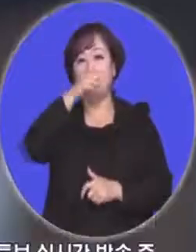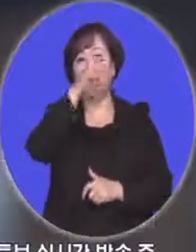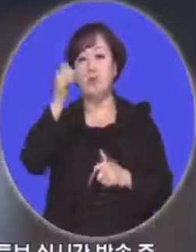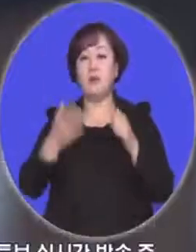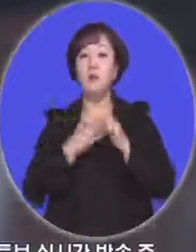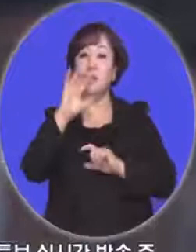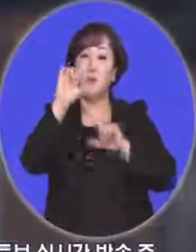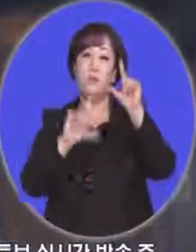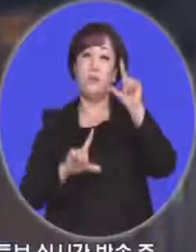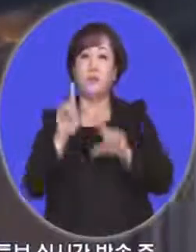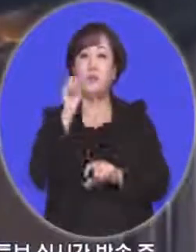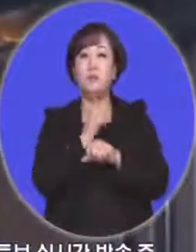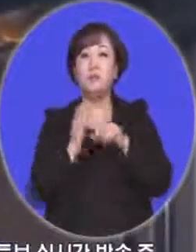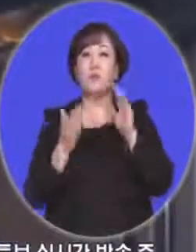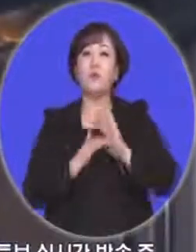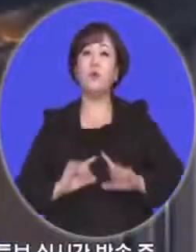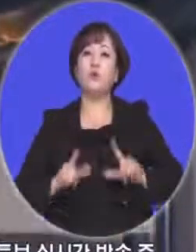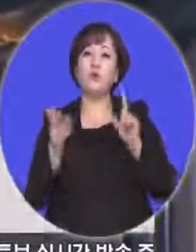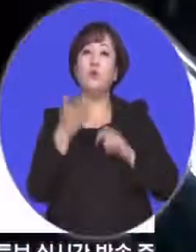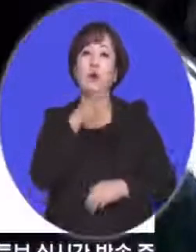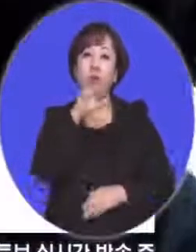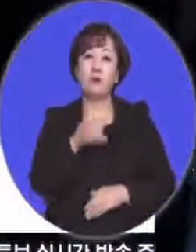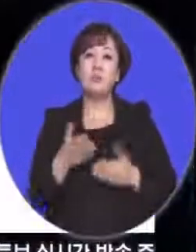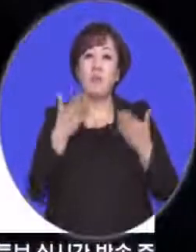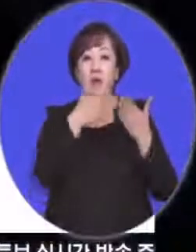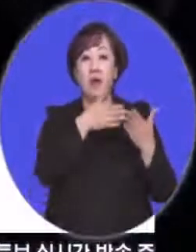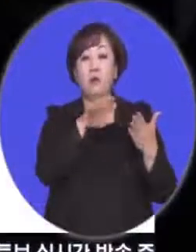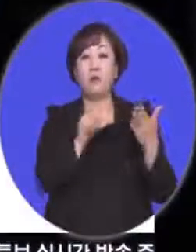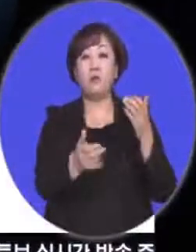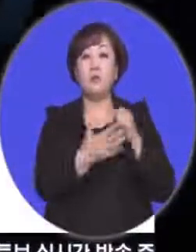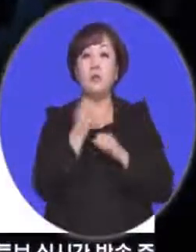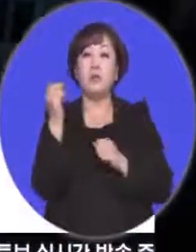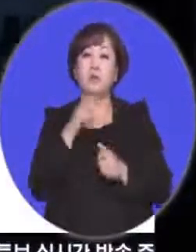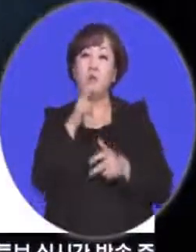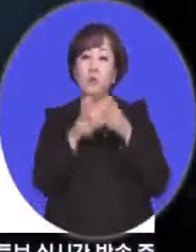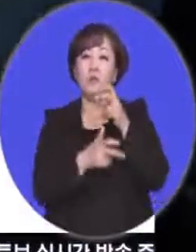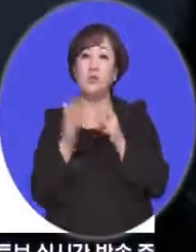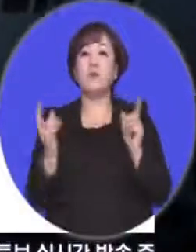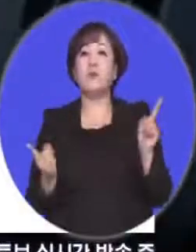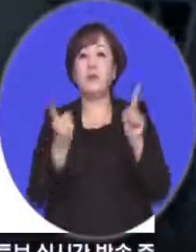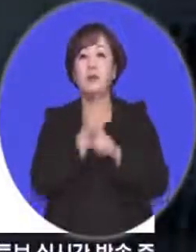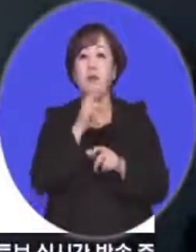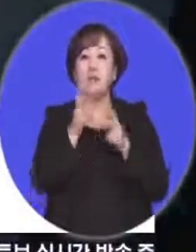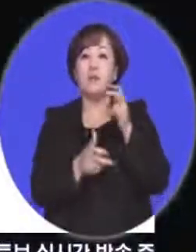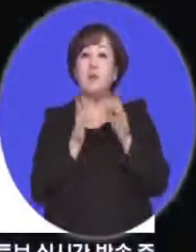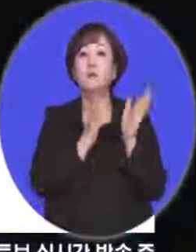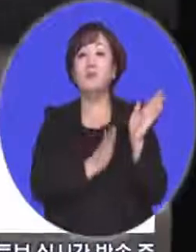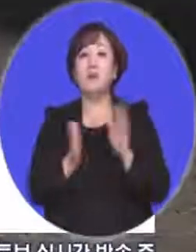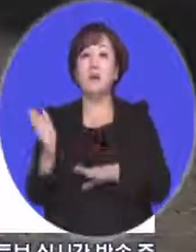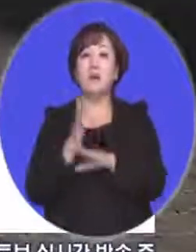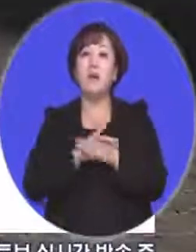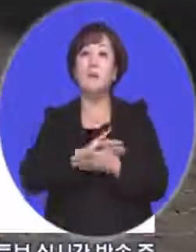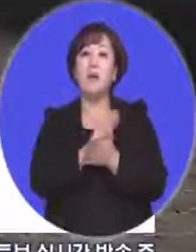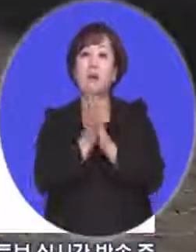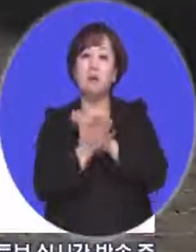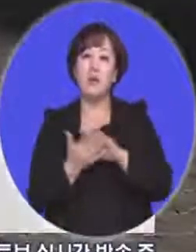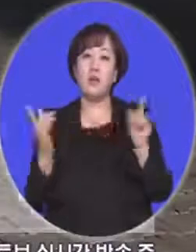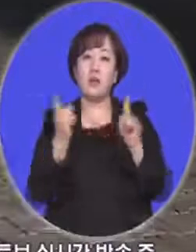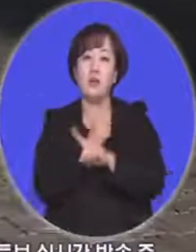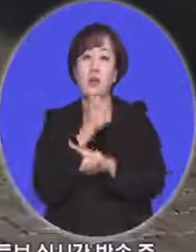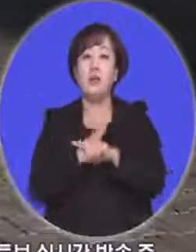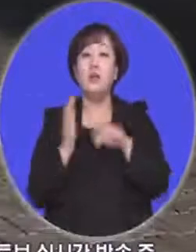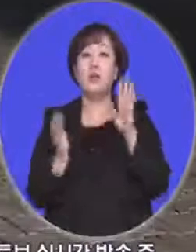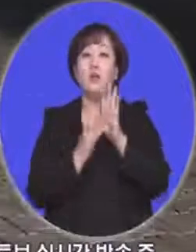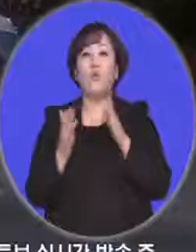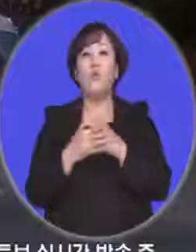비춥니다. 동구가 방어진앙 일대에 도시재생 사업을 추진하면서 생긴 변화입니다. 활력이 더해진